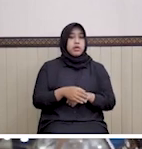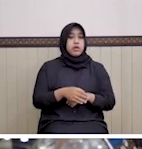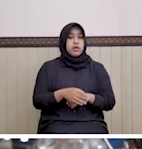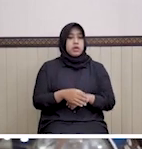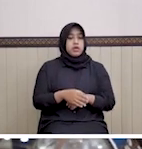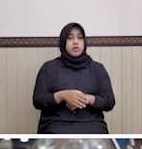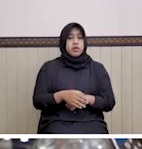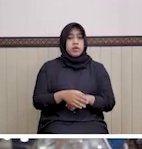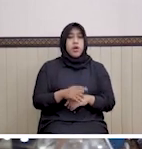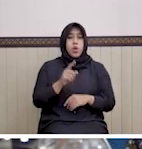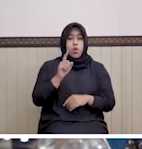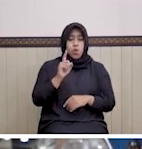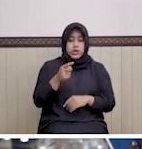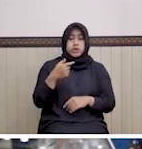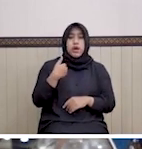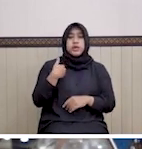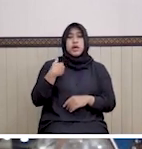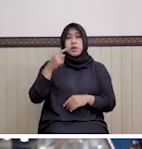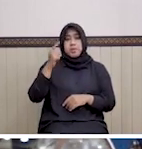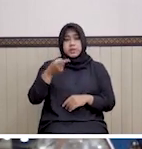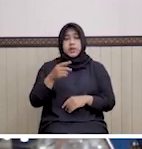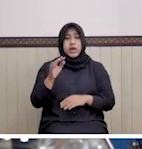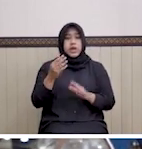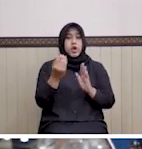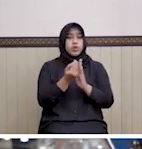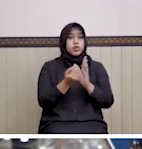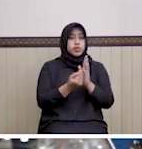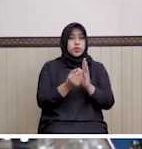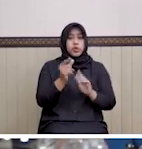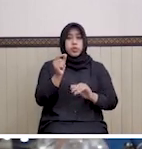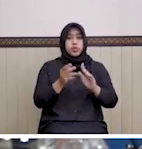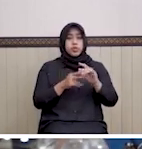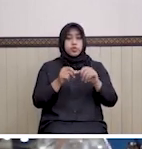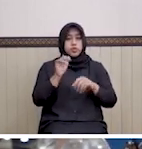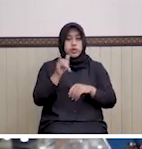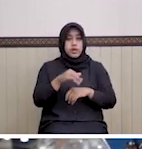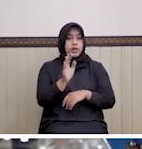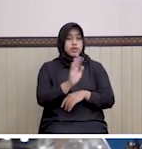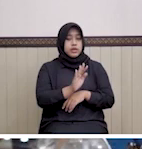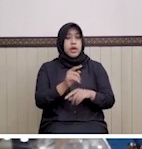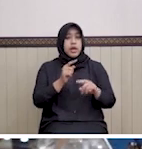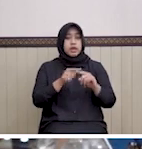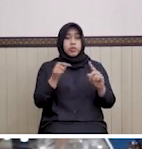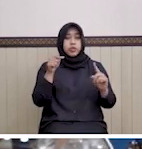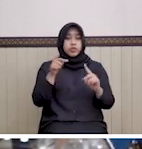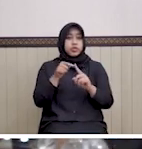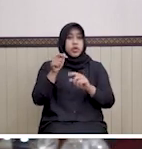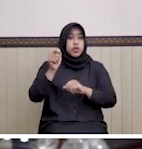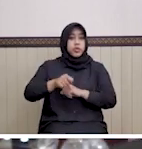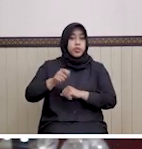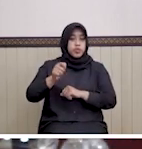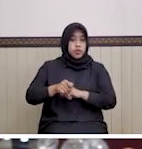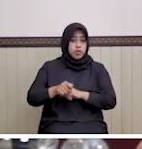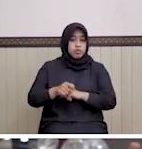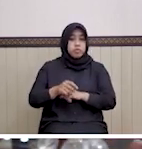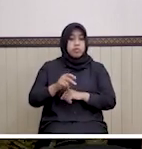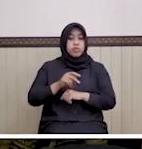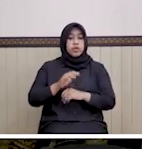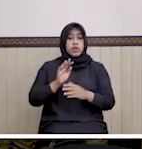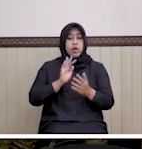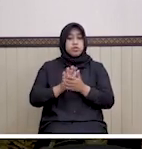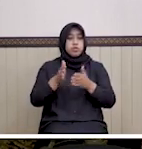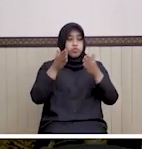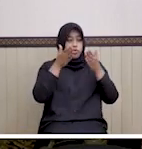dihukum harus ada kepastian ada unsur-unsur yang masuk ya tidak Natal tujuan hubungan kita larinya jadi ke tujuan